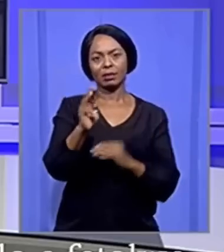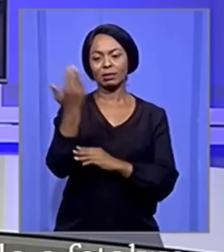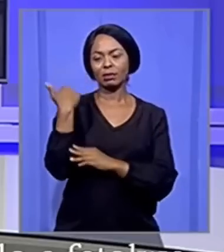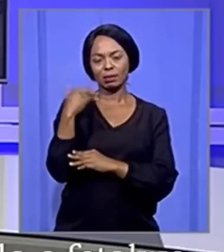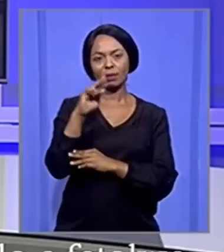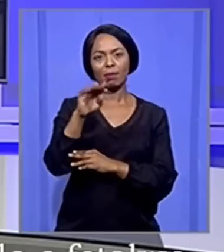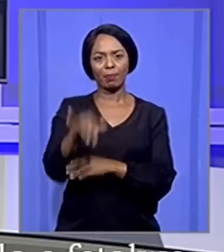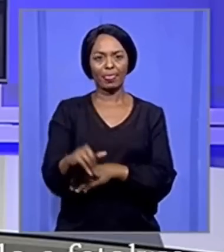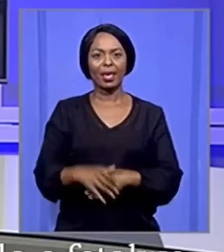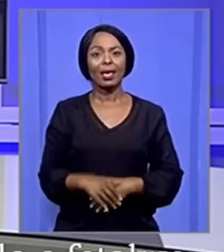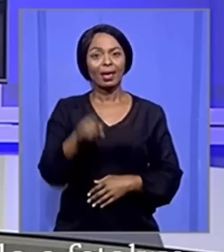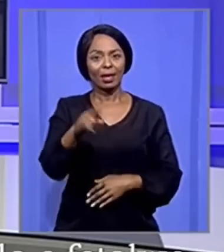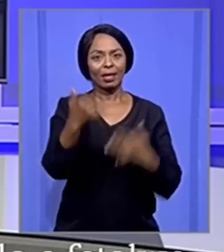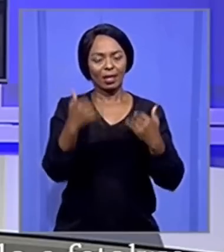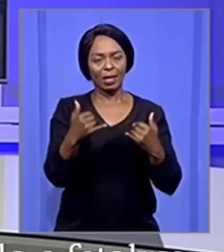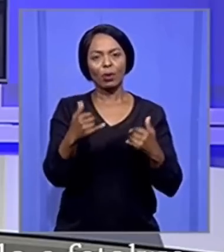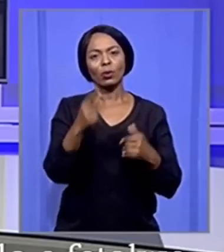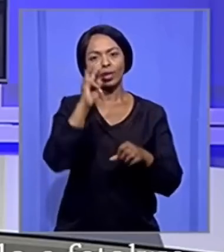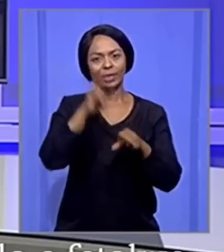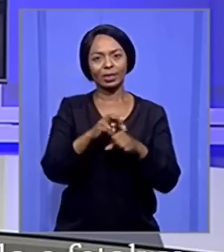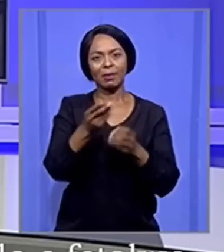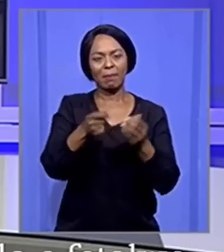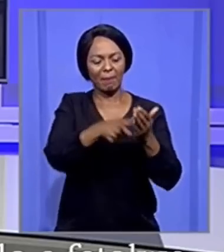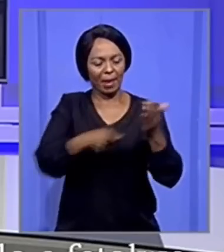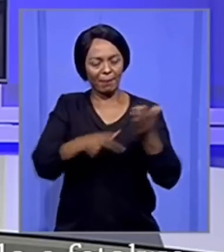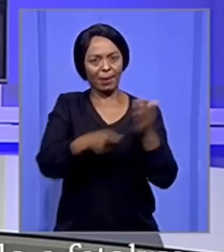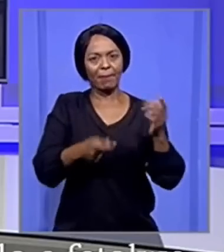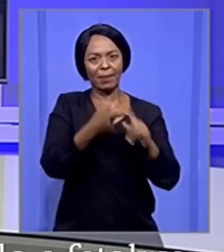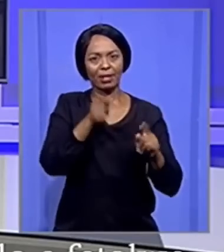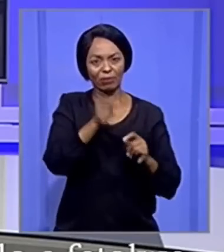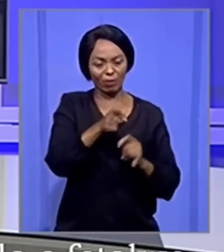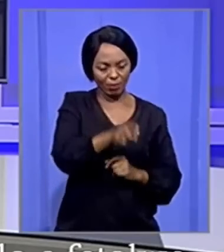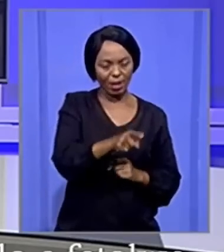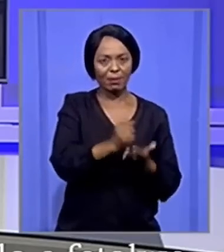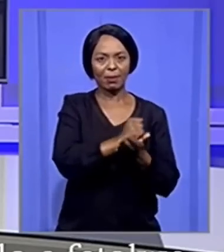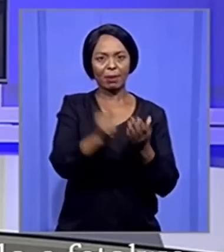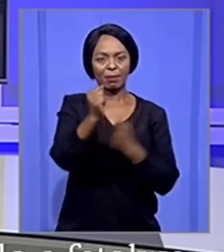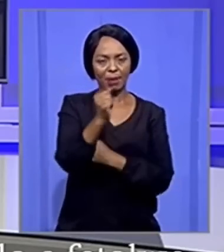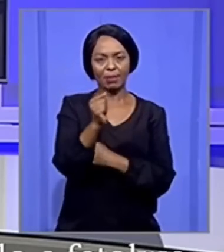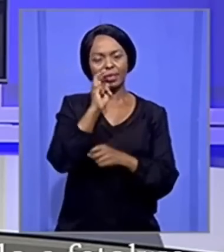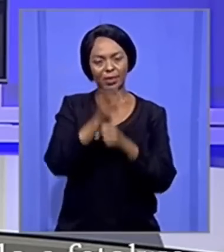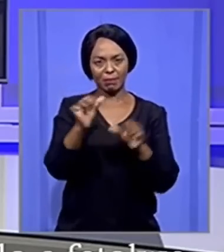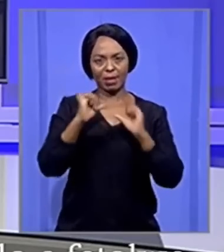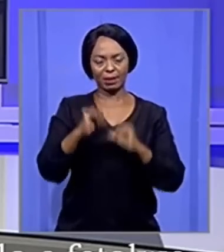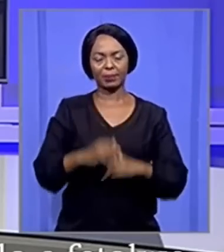Go goga madi ao mo teng ga dikantoro tsa poso le gone go tlile go khutlisiwa.